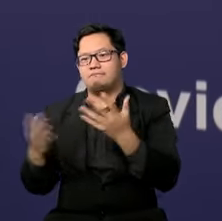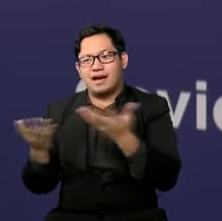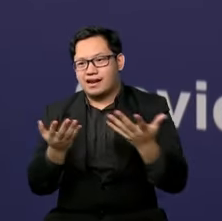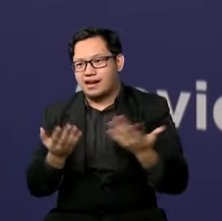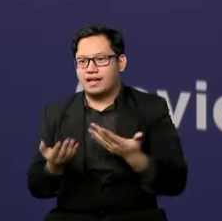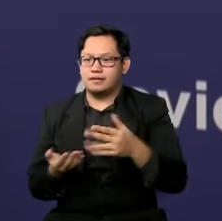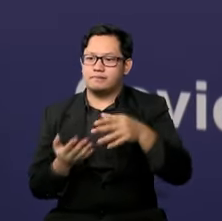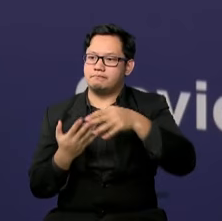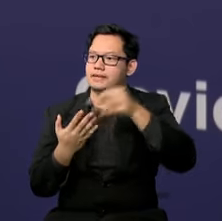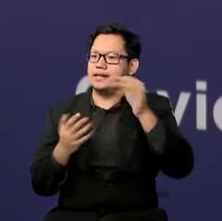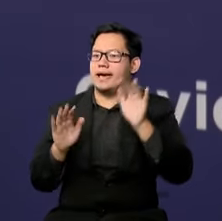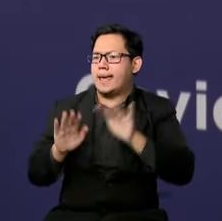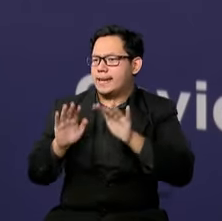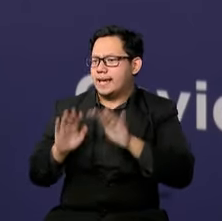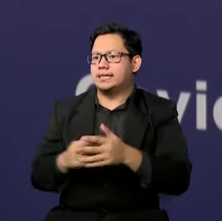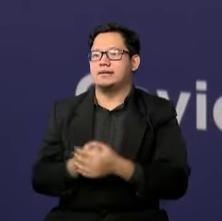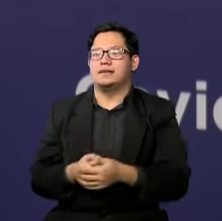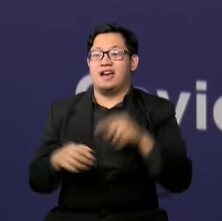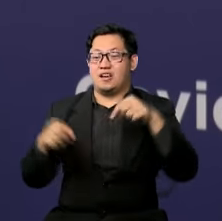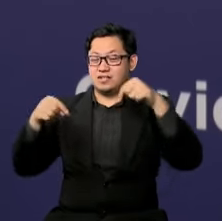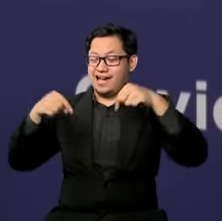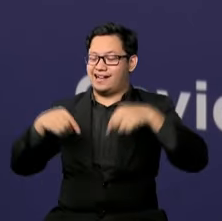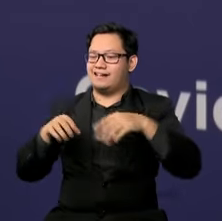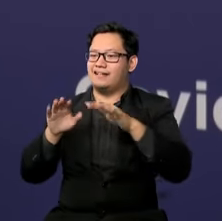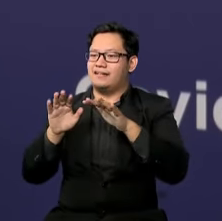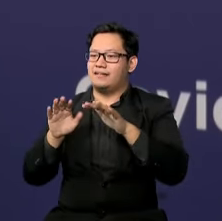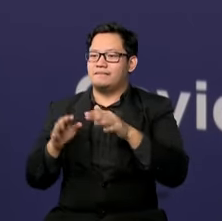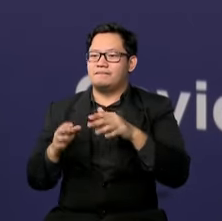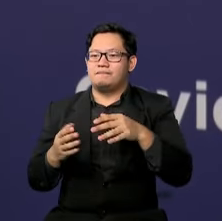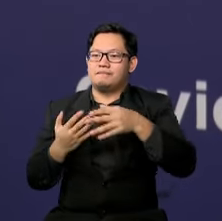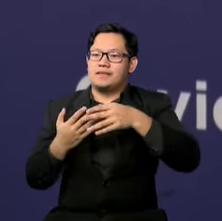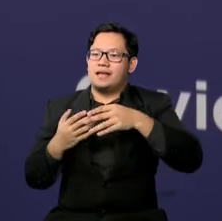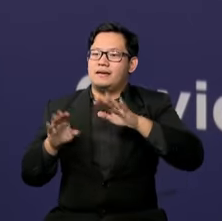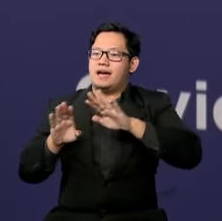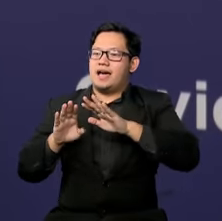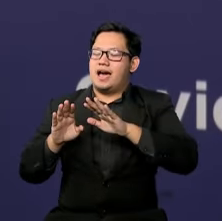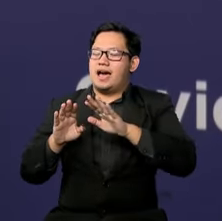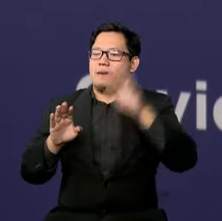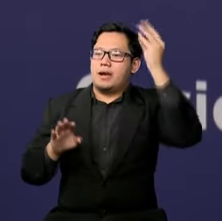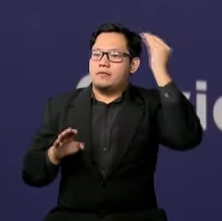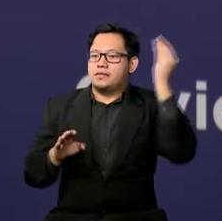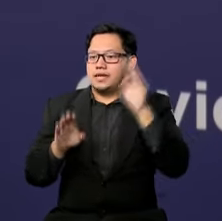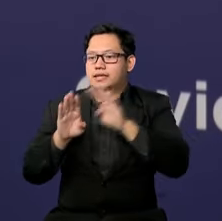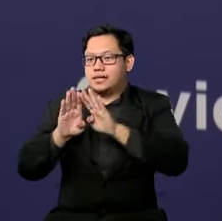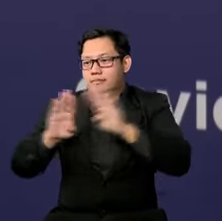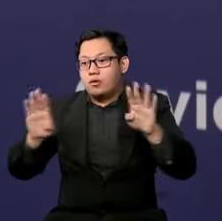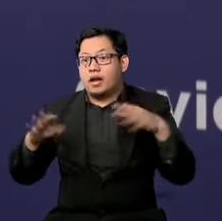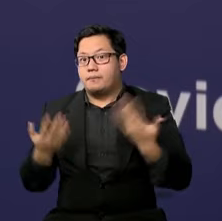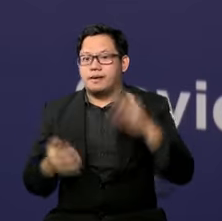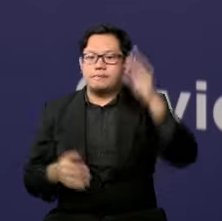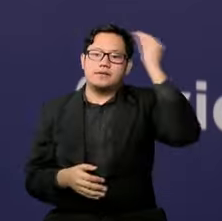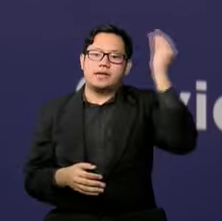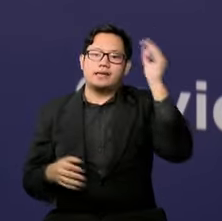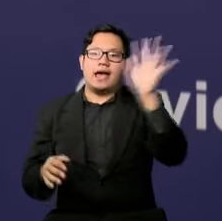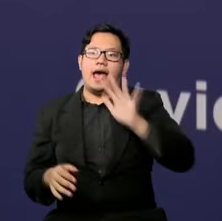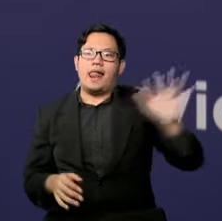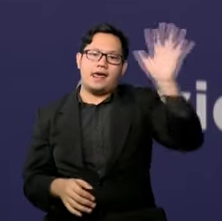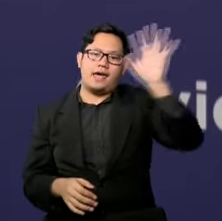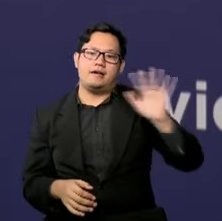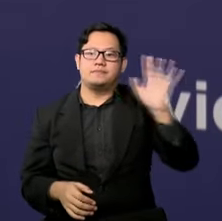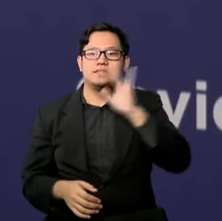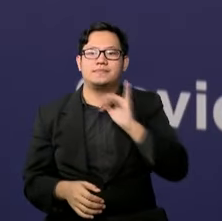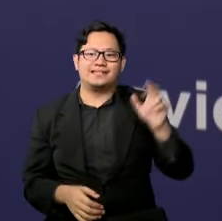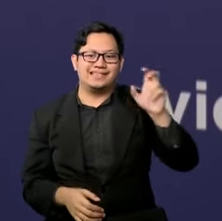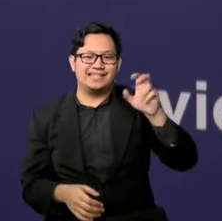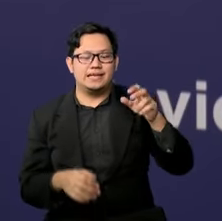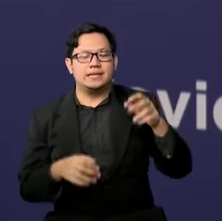awal untuk pariwisata baru-baru dibuka untuk kawasan wisata alam yang memang masih jarang lah orang berjejal GTA karena bentuknya